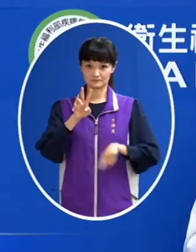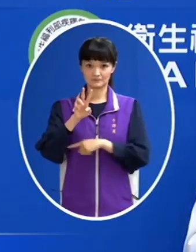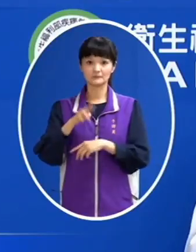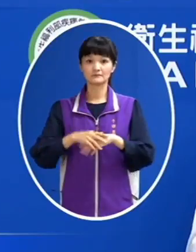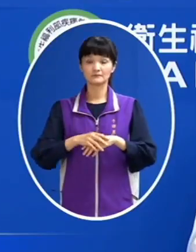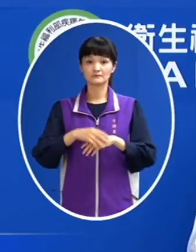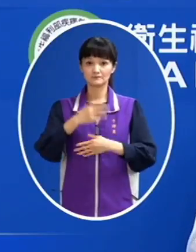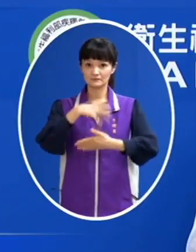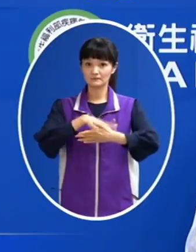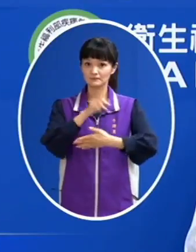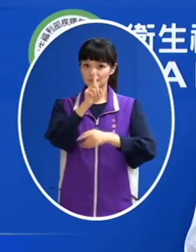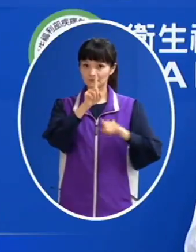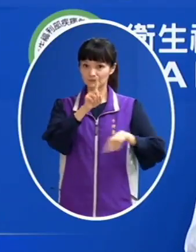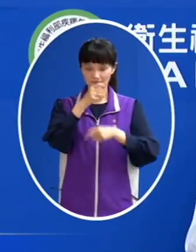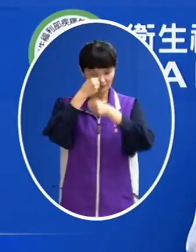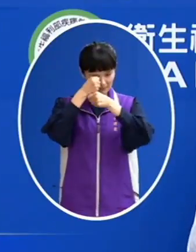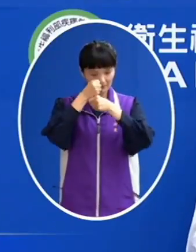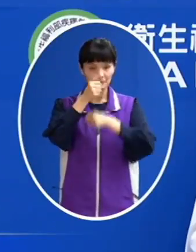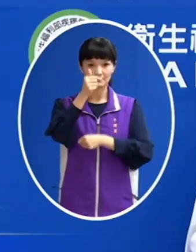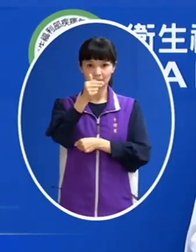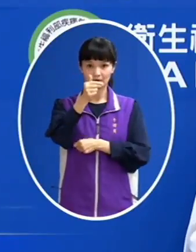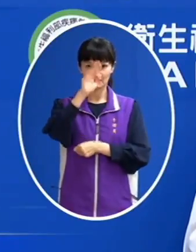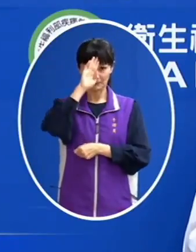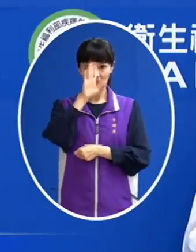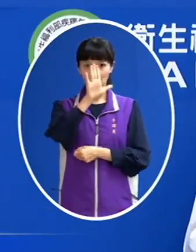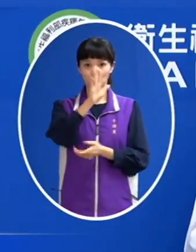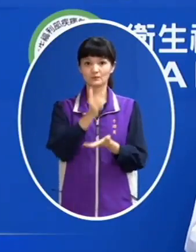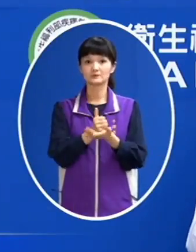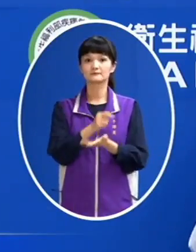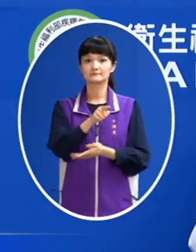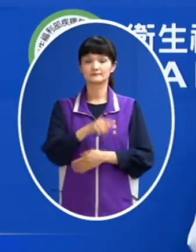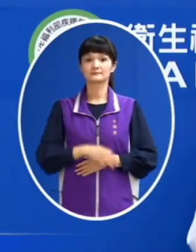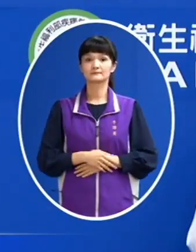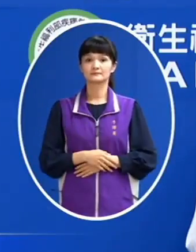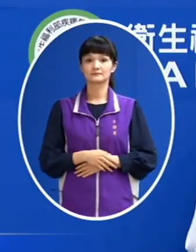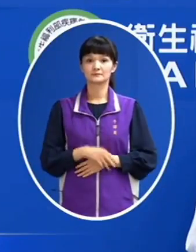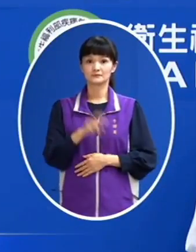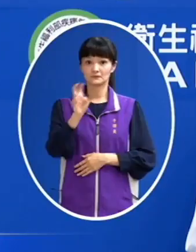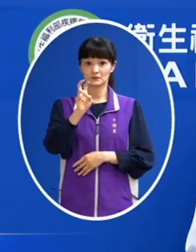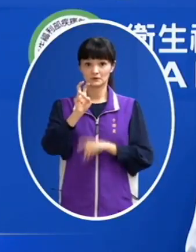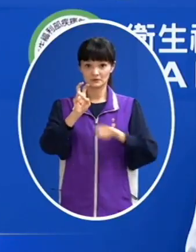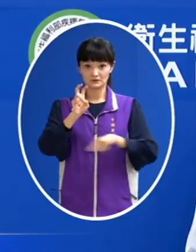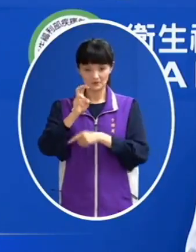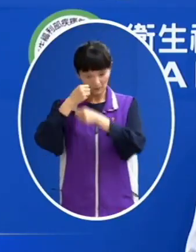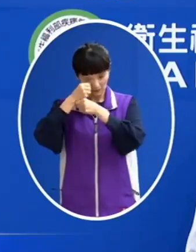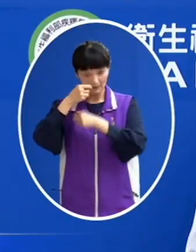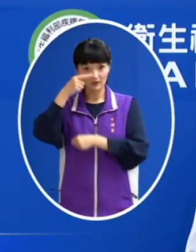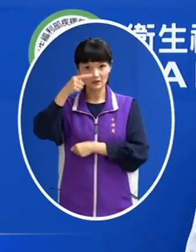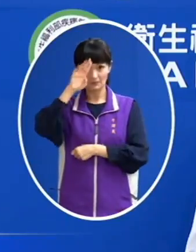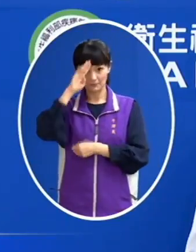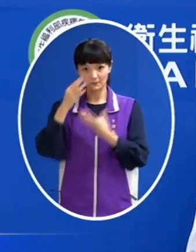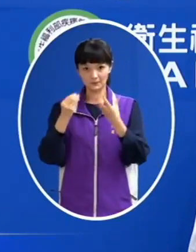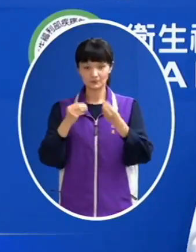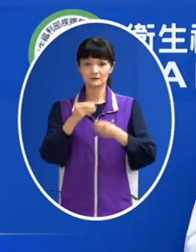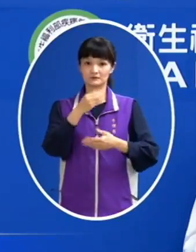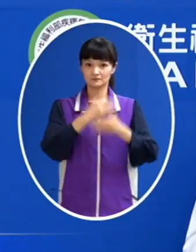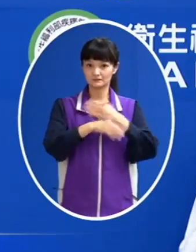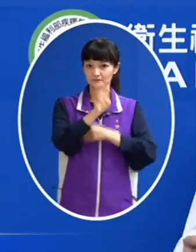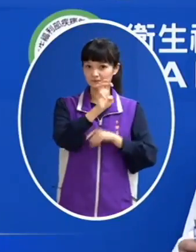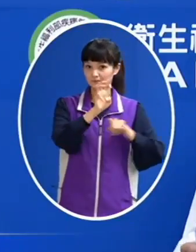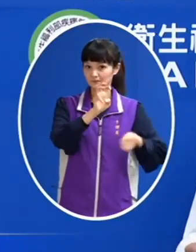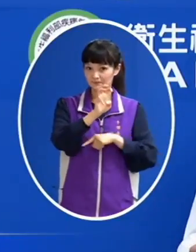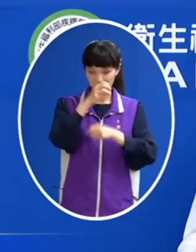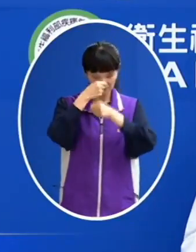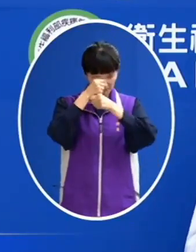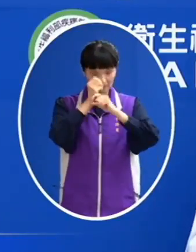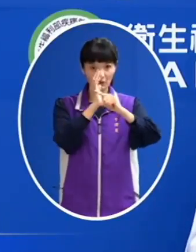讲的这380的案子。那20人为阴性，那30人还在检验中。那此外，卫生单